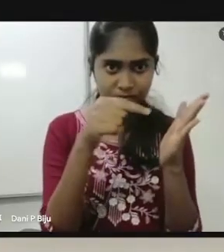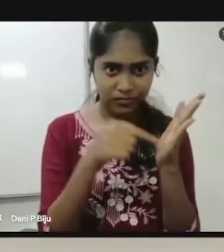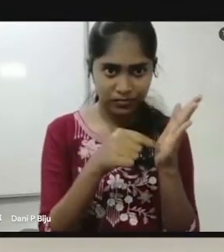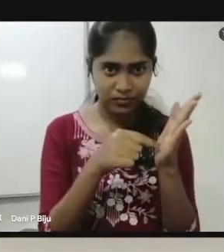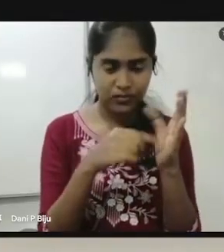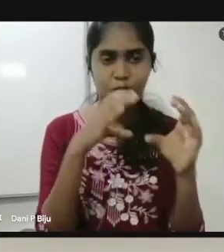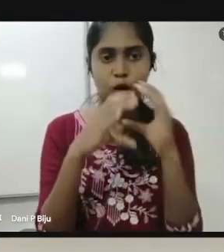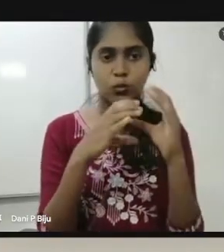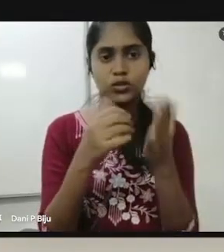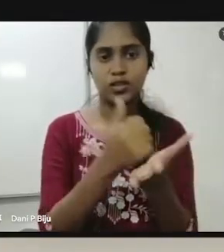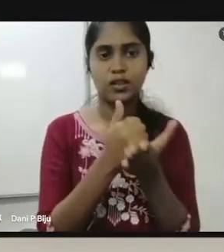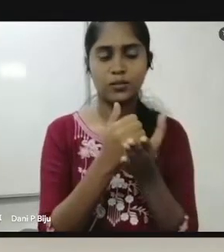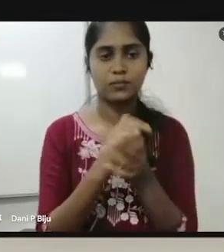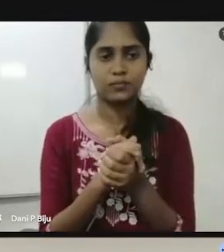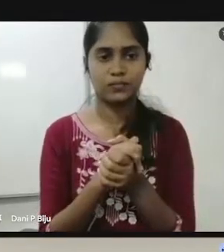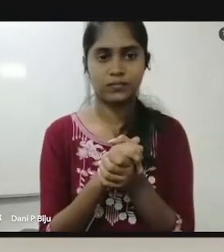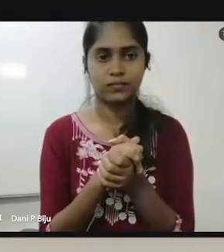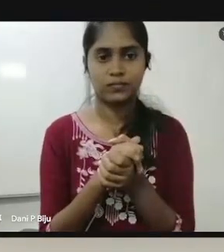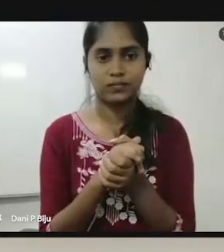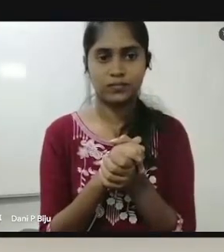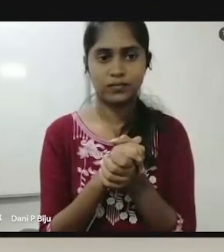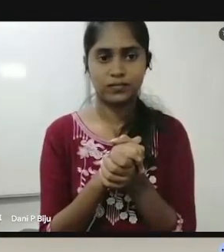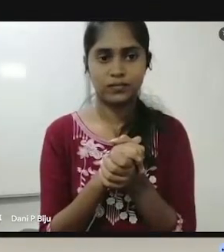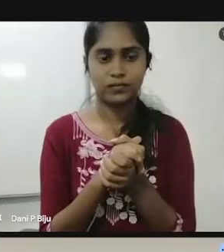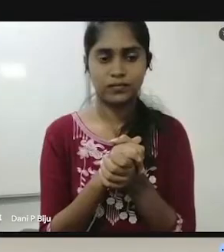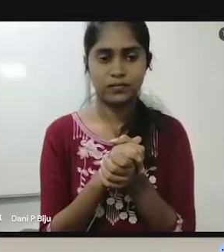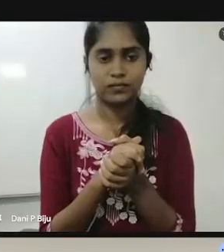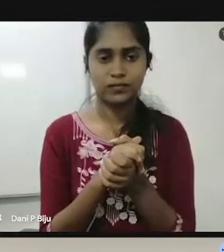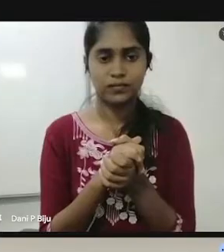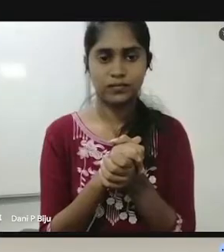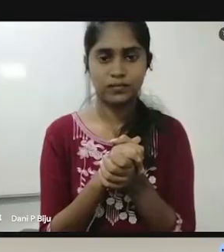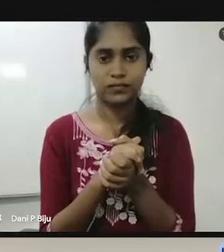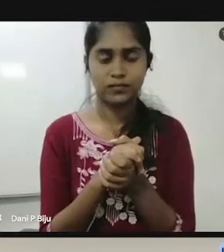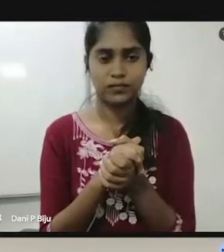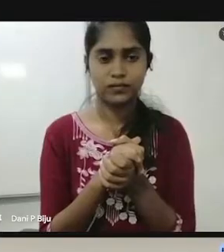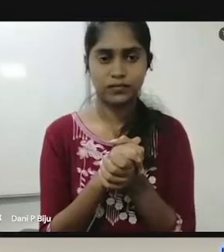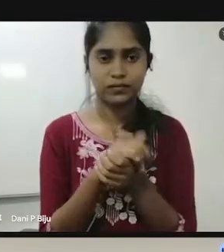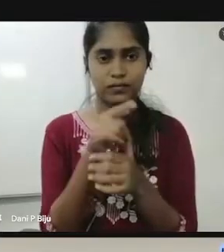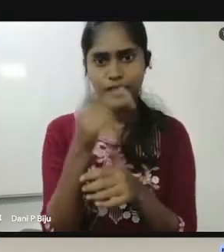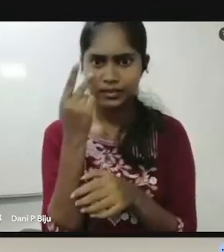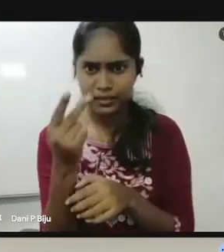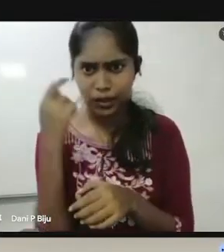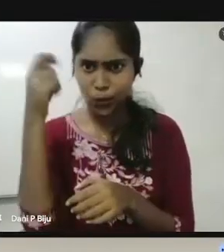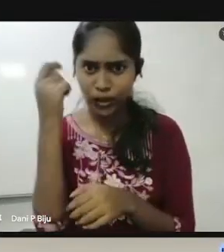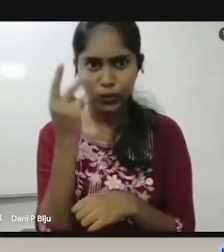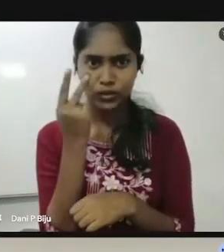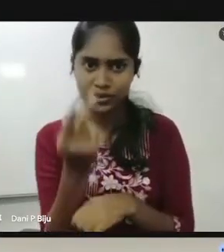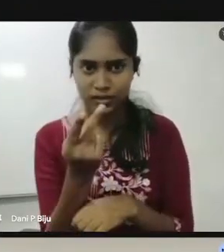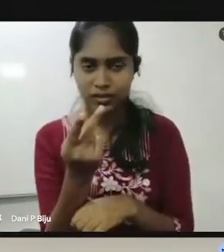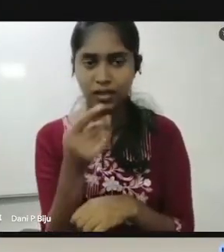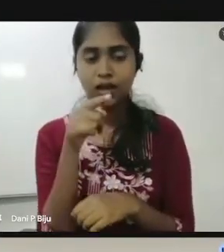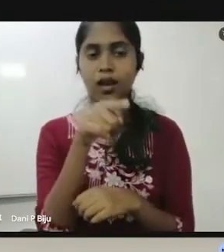so cool. I love it. That was so cool. നിങ്ങളിപ്പോ കണ്ട വീഡിയോയിൽ